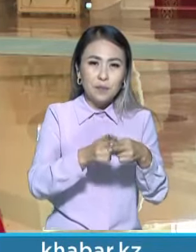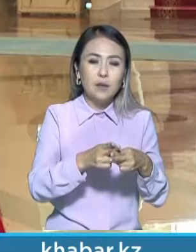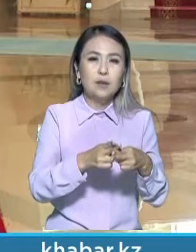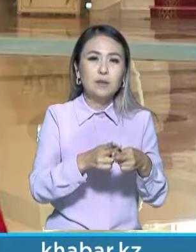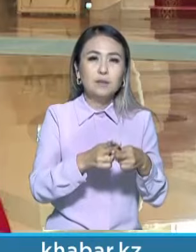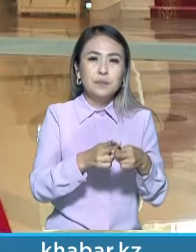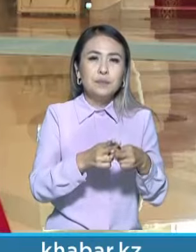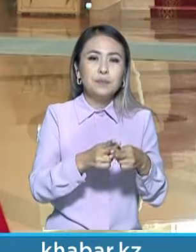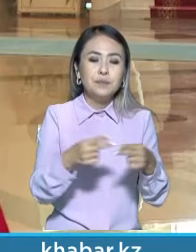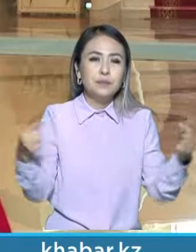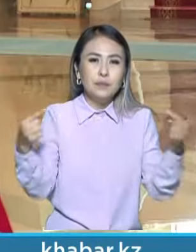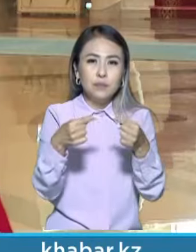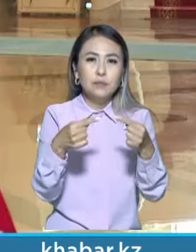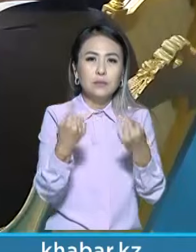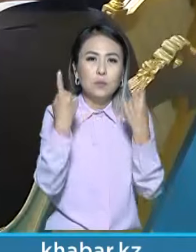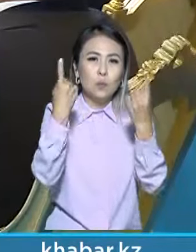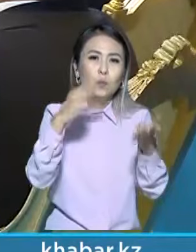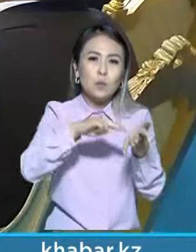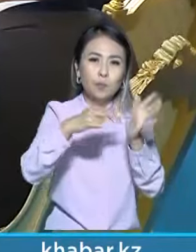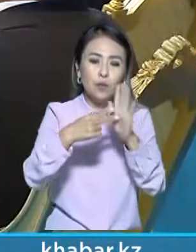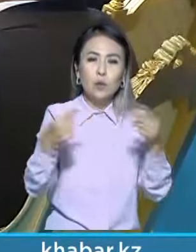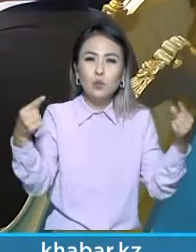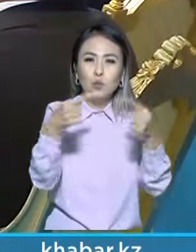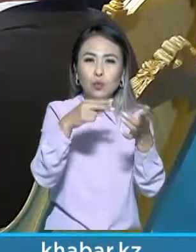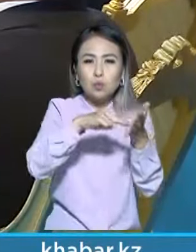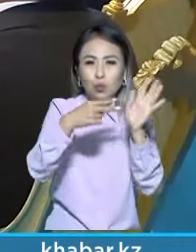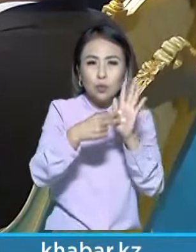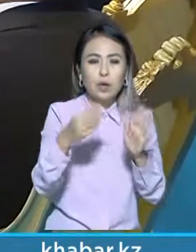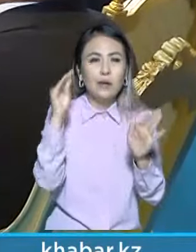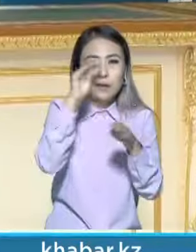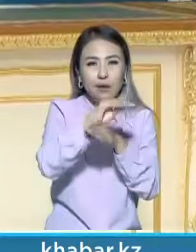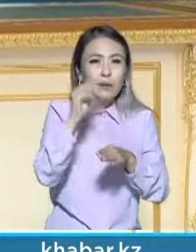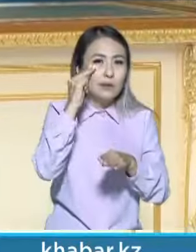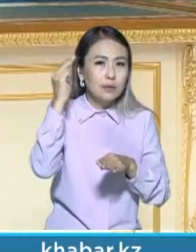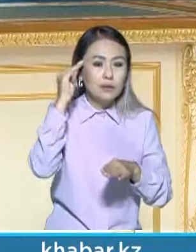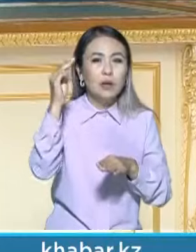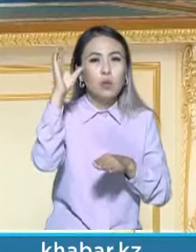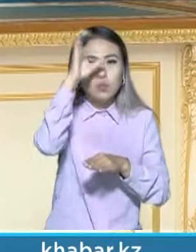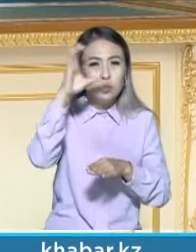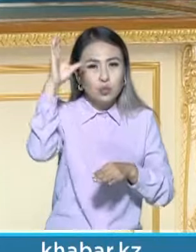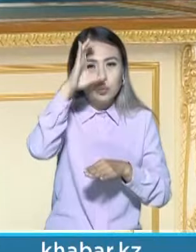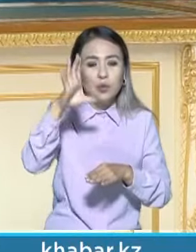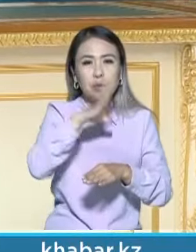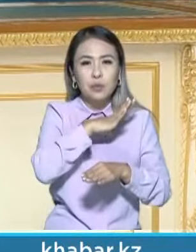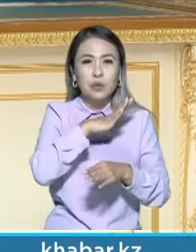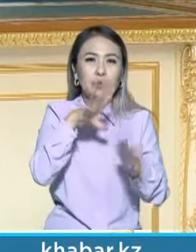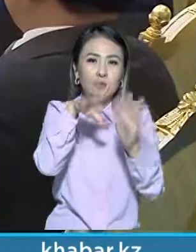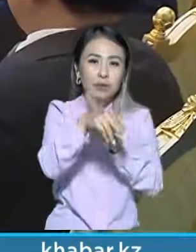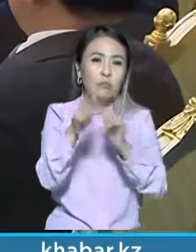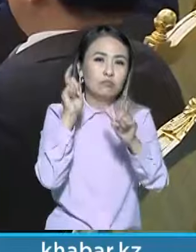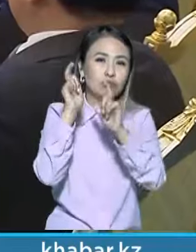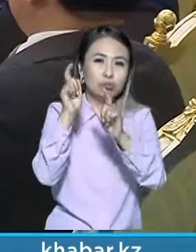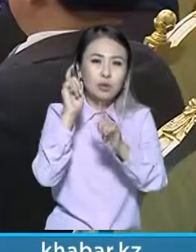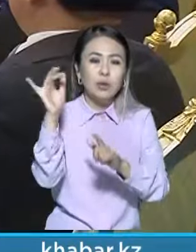сондай нақты жобалар. Нақты жобалардың қатарына Қытай, Қазақстан, Өзбекстан бағытында темір жол арқылы жүк тасымалын ұйымдастыру